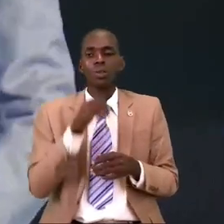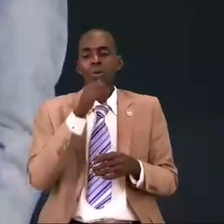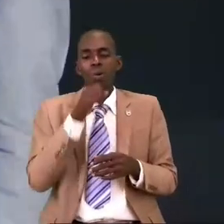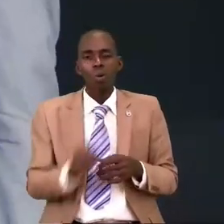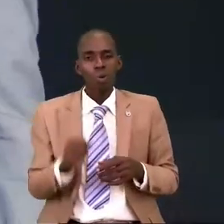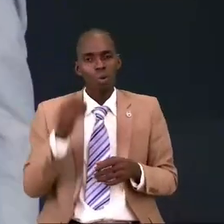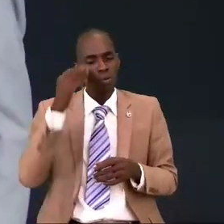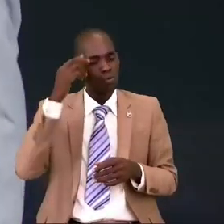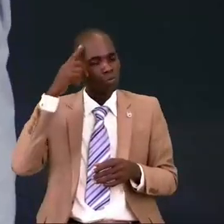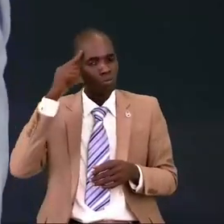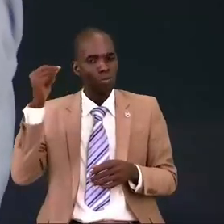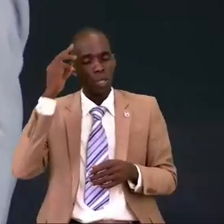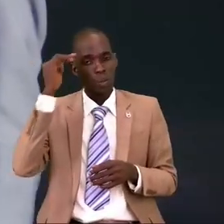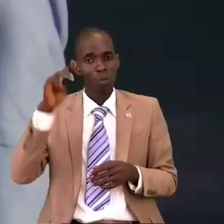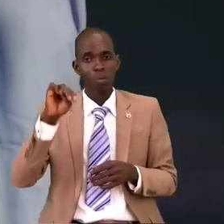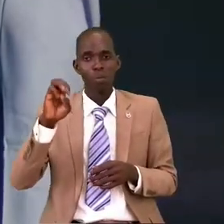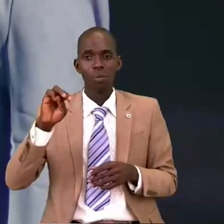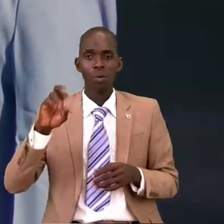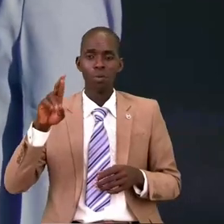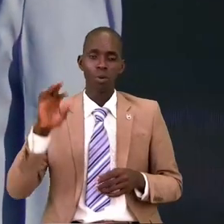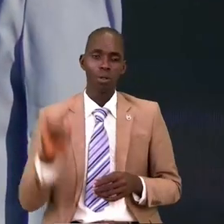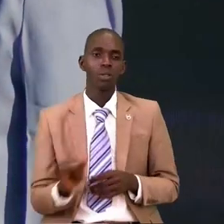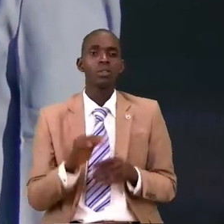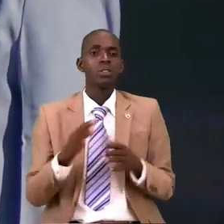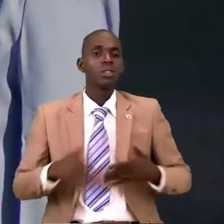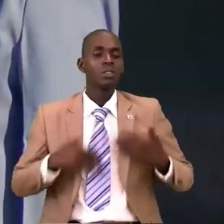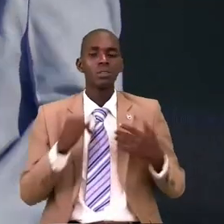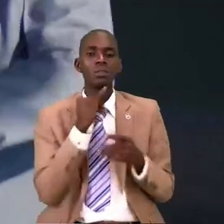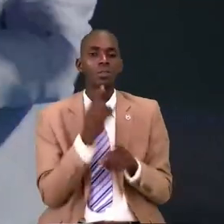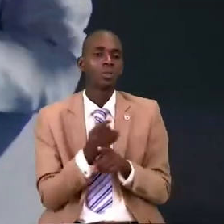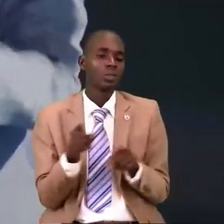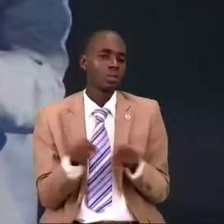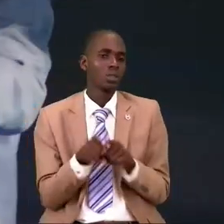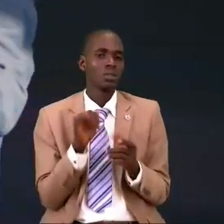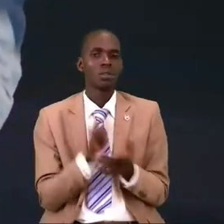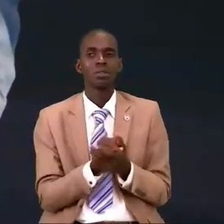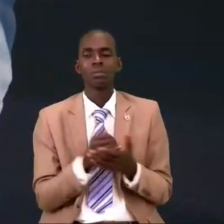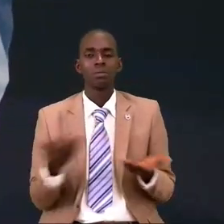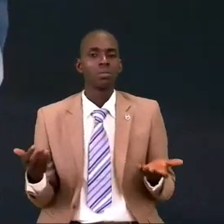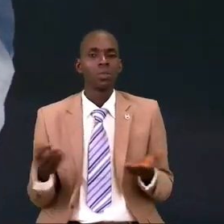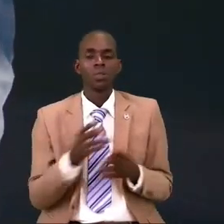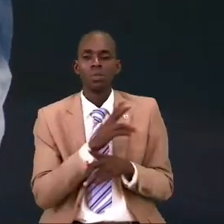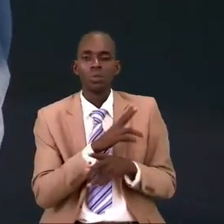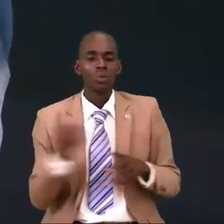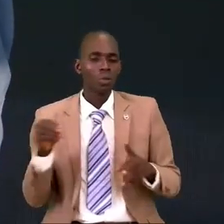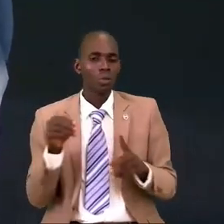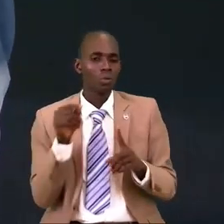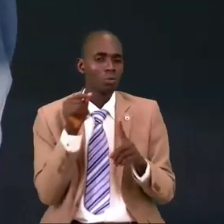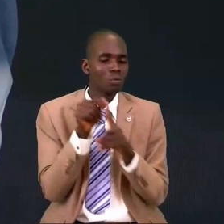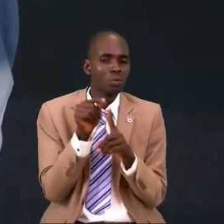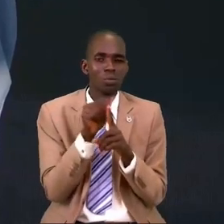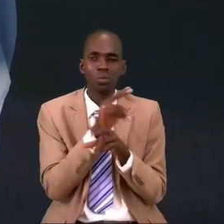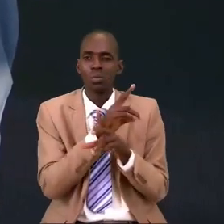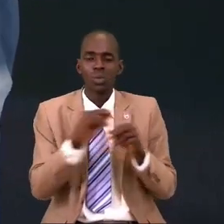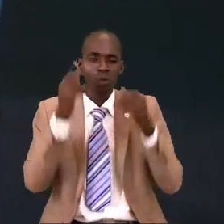insipides. Il n'y a pas de progrès. Parce que ta vie dépend de ce que tu médites. Mais